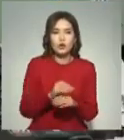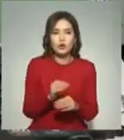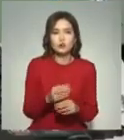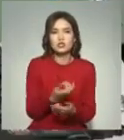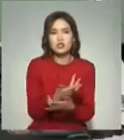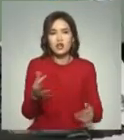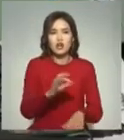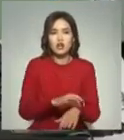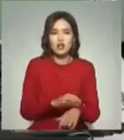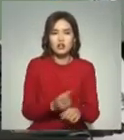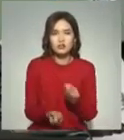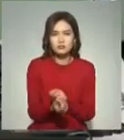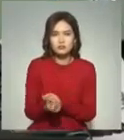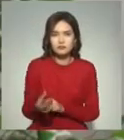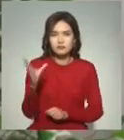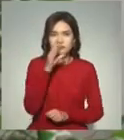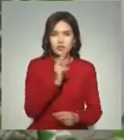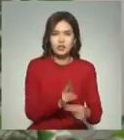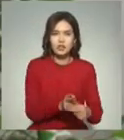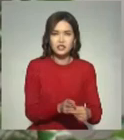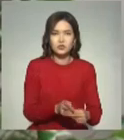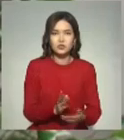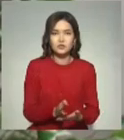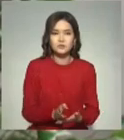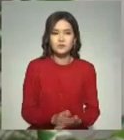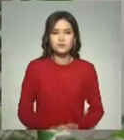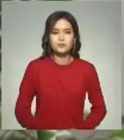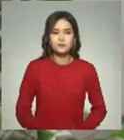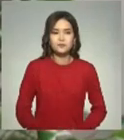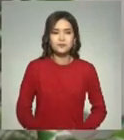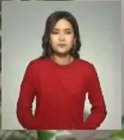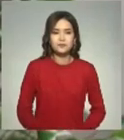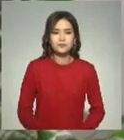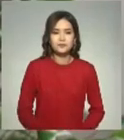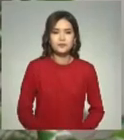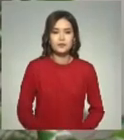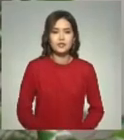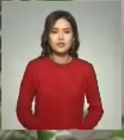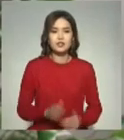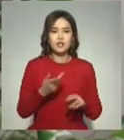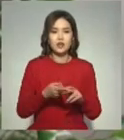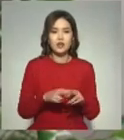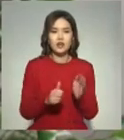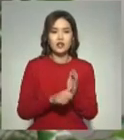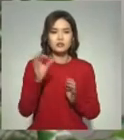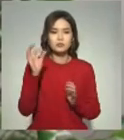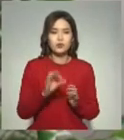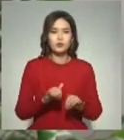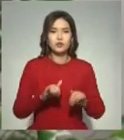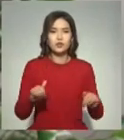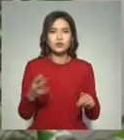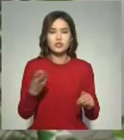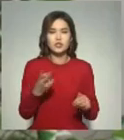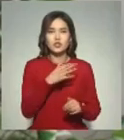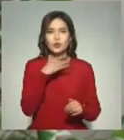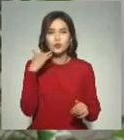ауруына алып келетінін дәлелдеп отыр. Его не должно быть больше 6%. Ол 6%-тен аспау керек, алайда